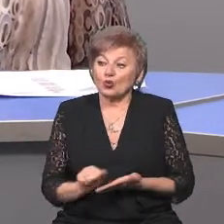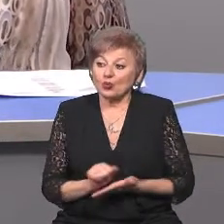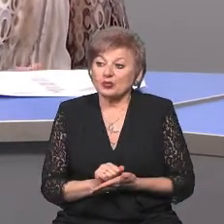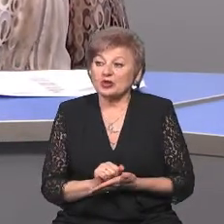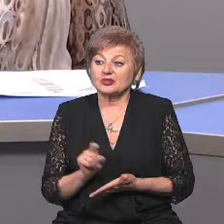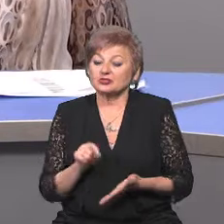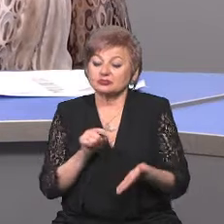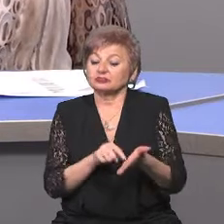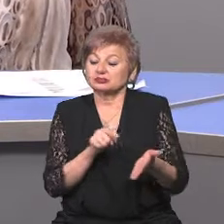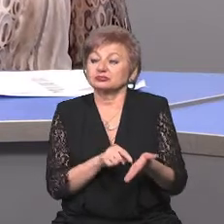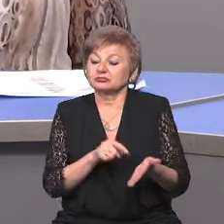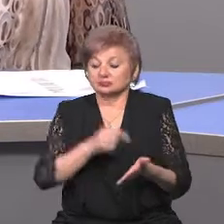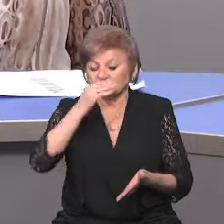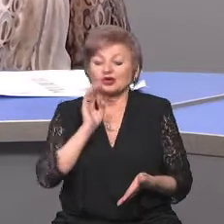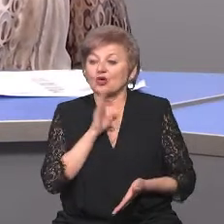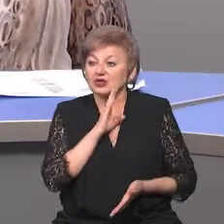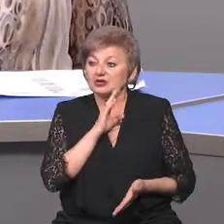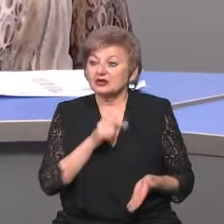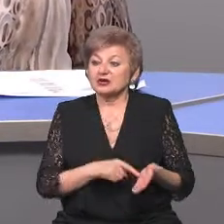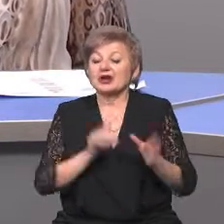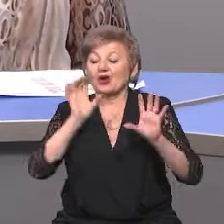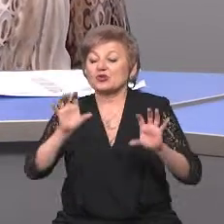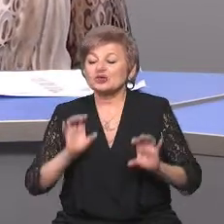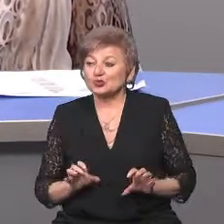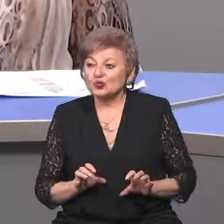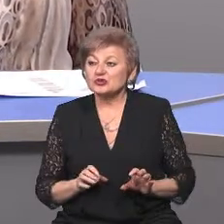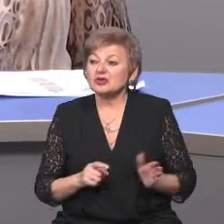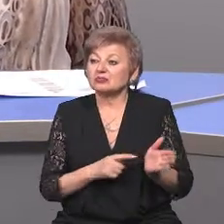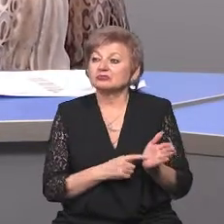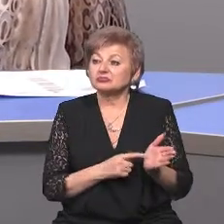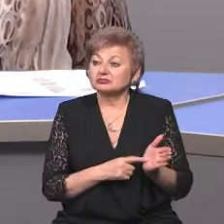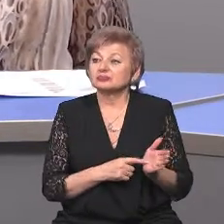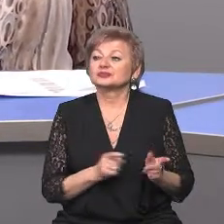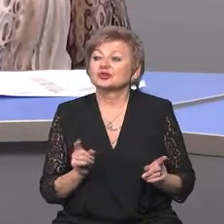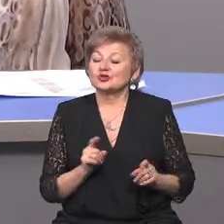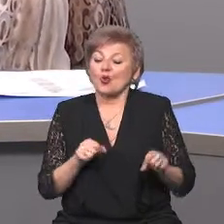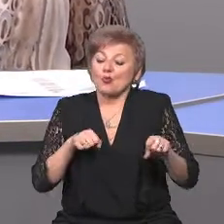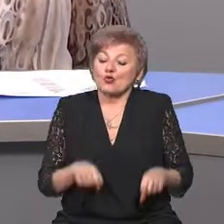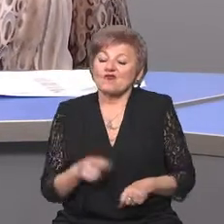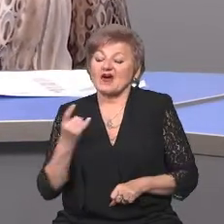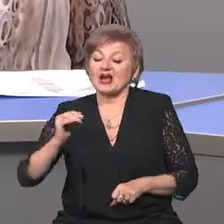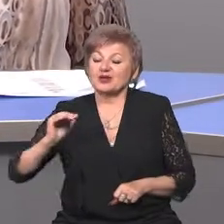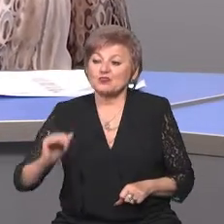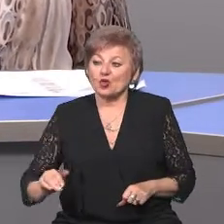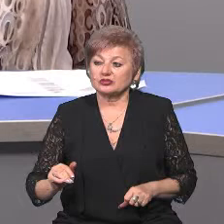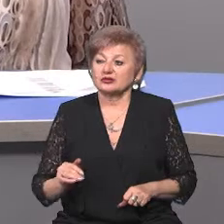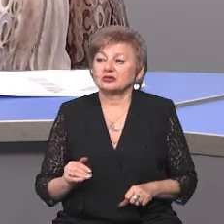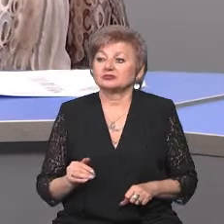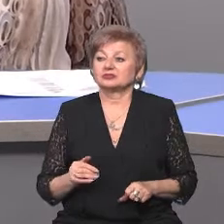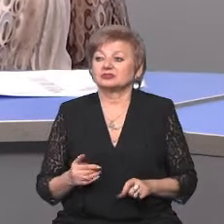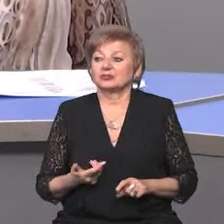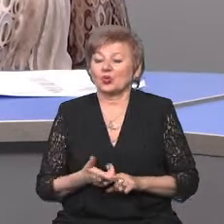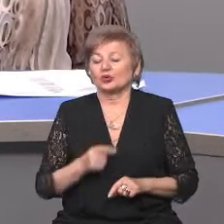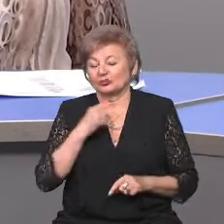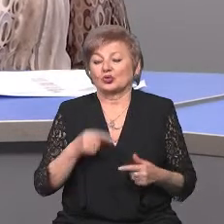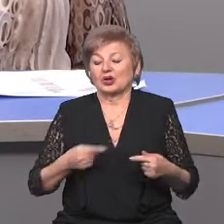які посилаються ті ж батьки, і Конституція, яка теж там про права дитини, і дуже